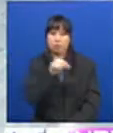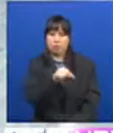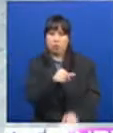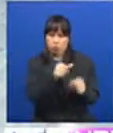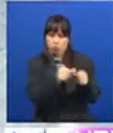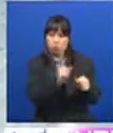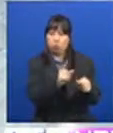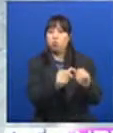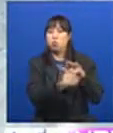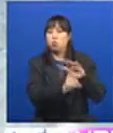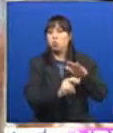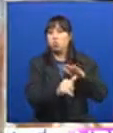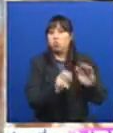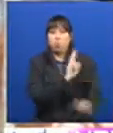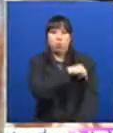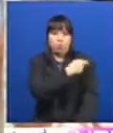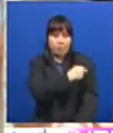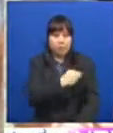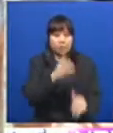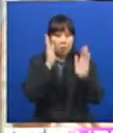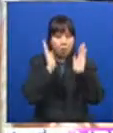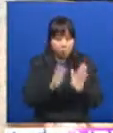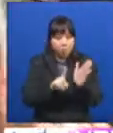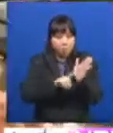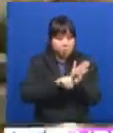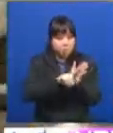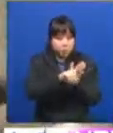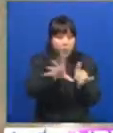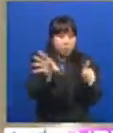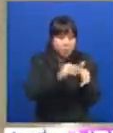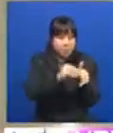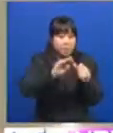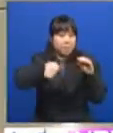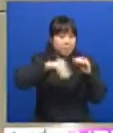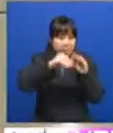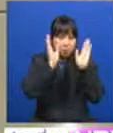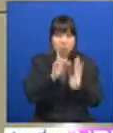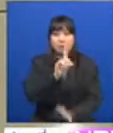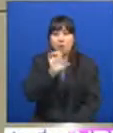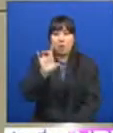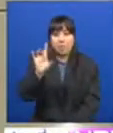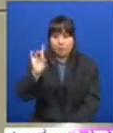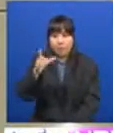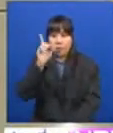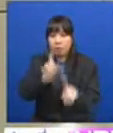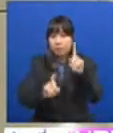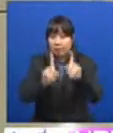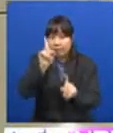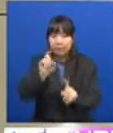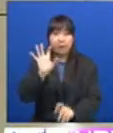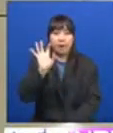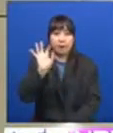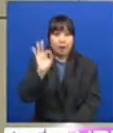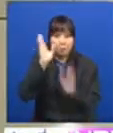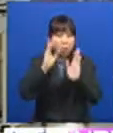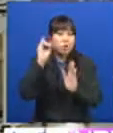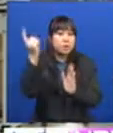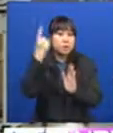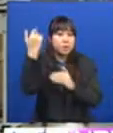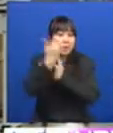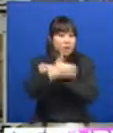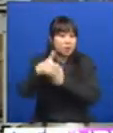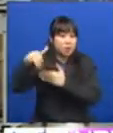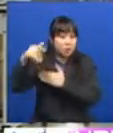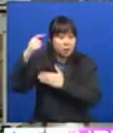ท่านั้นจนทำให้ยอดผู้ติดเชื้อล่าสุดเพิ่มขึ้นเป็น108คนมีผู้เสียชีวิต9คนนักท่องเที่ยวต่างชาติวิต